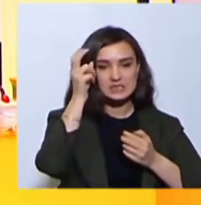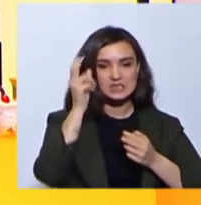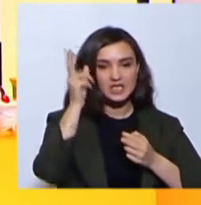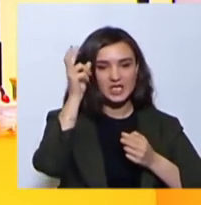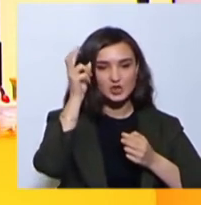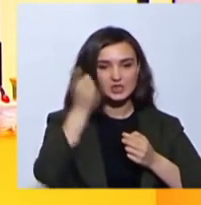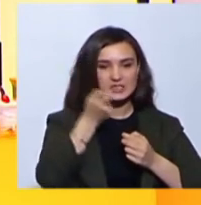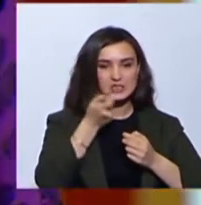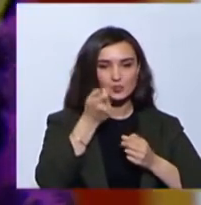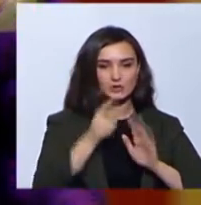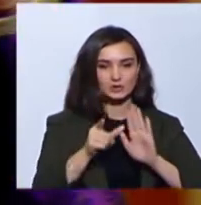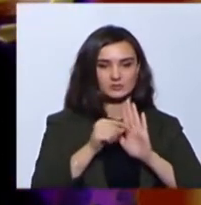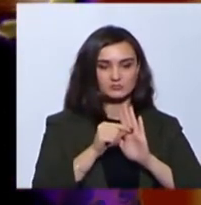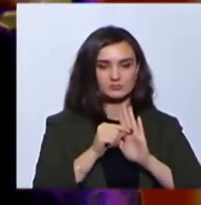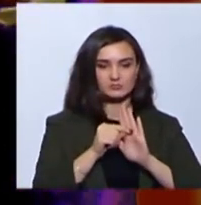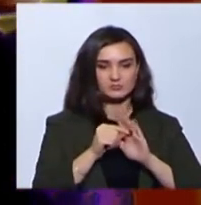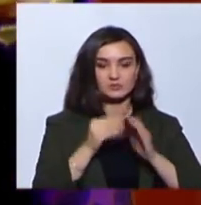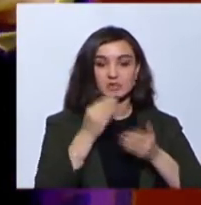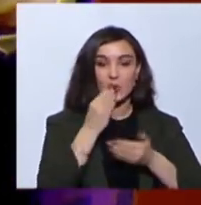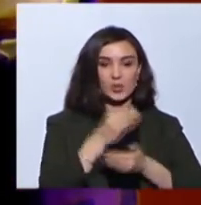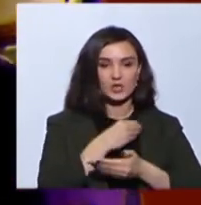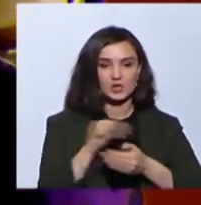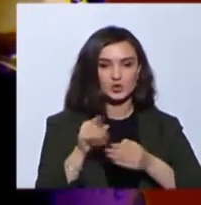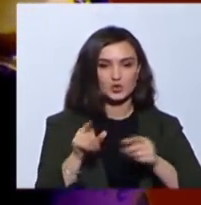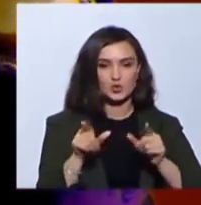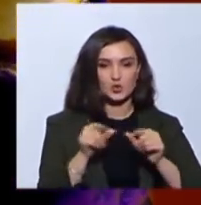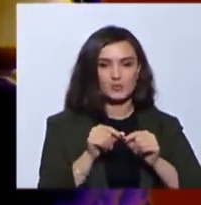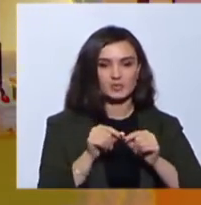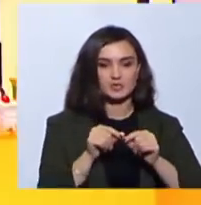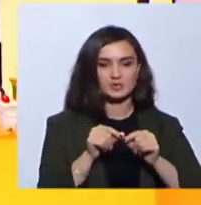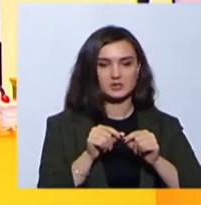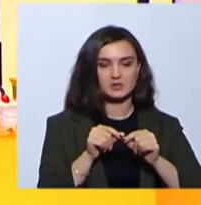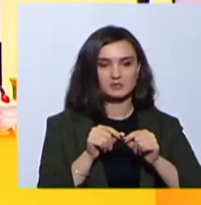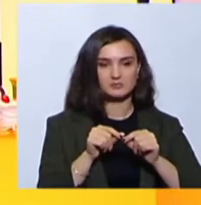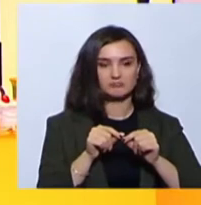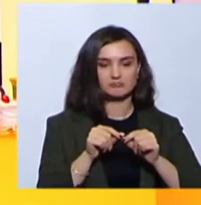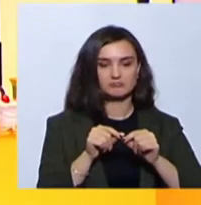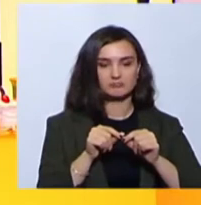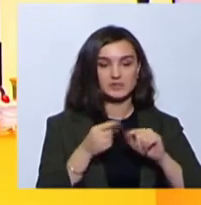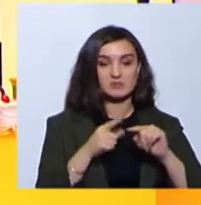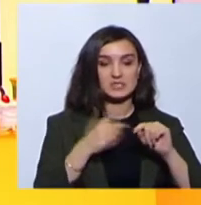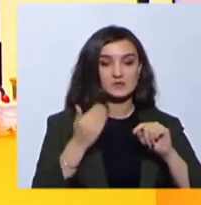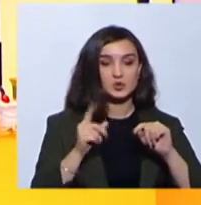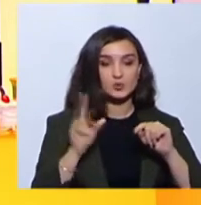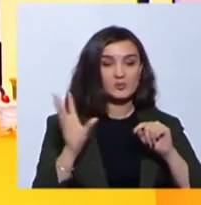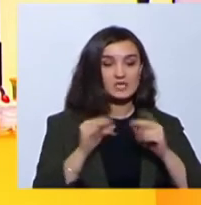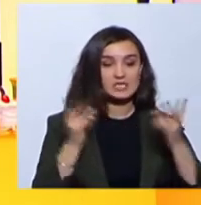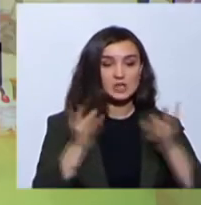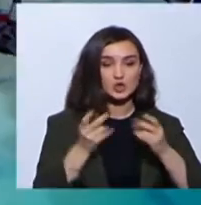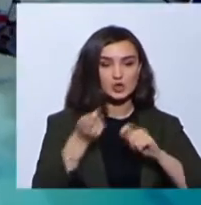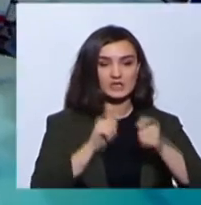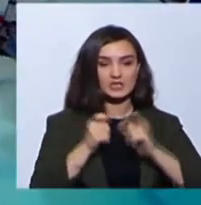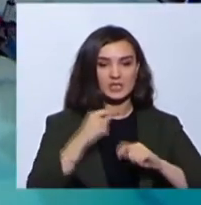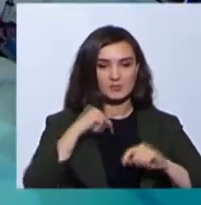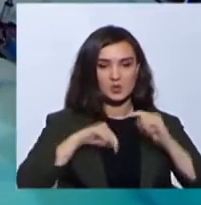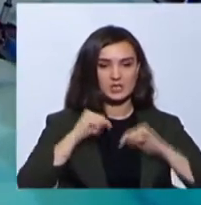დაწყვილება. ასეთ შემთხვევაში ჩვენ საუკეთესო კომბინაცია გვექნება იმისაც რომ ყველა საჭირო ნივთიერება